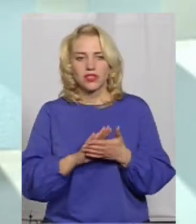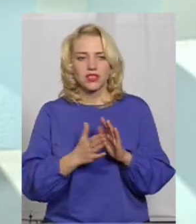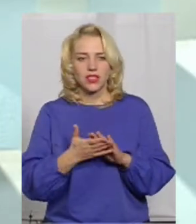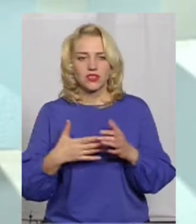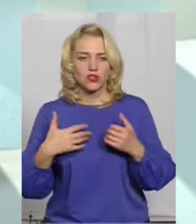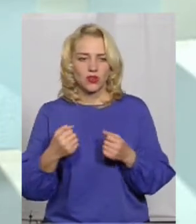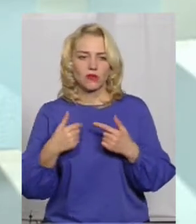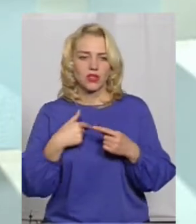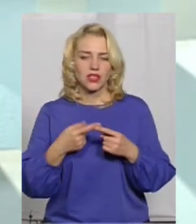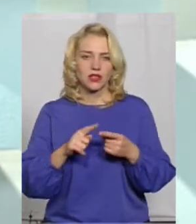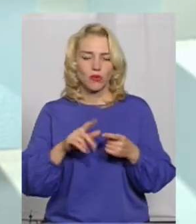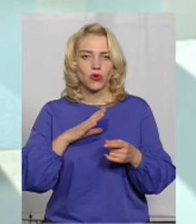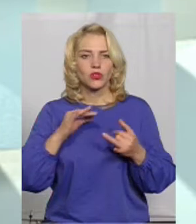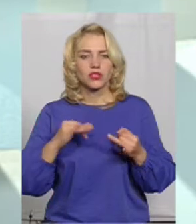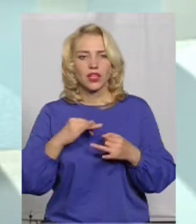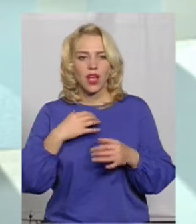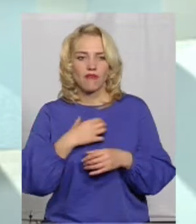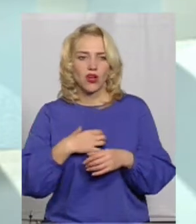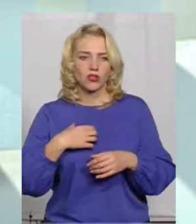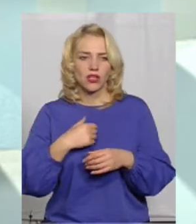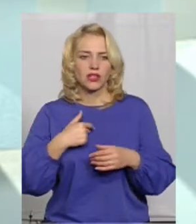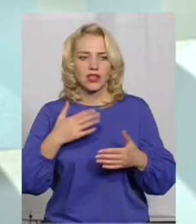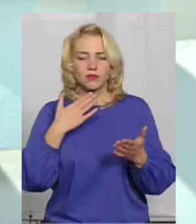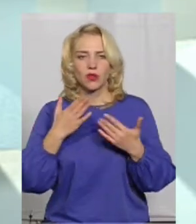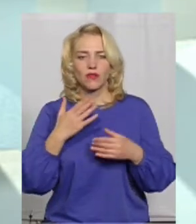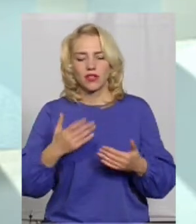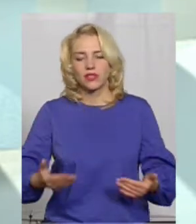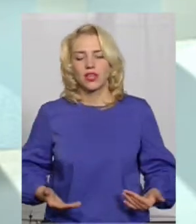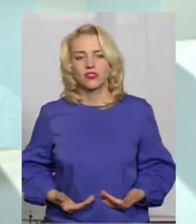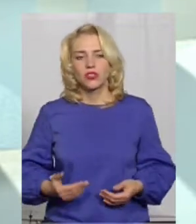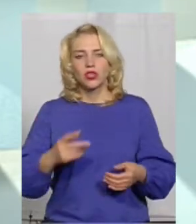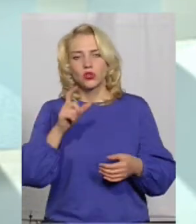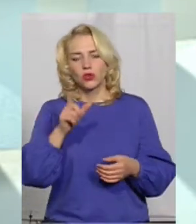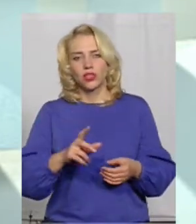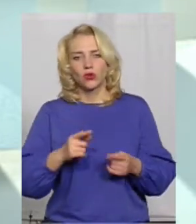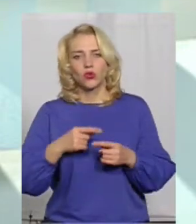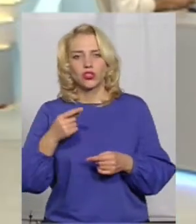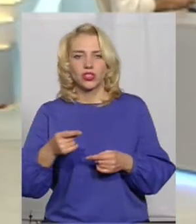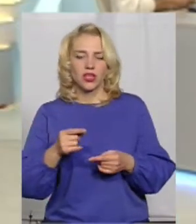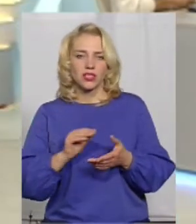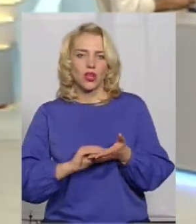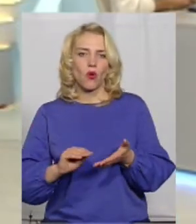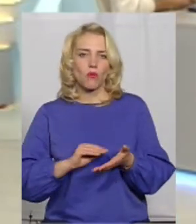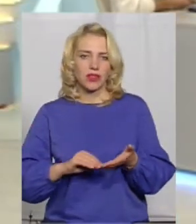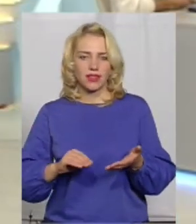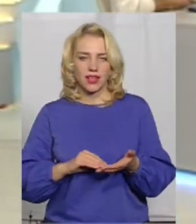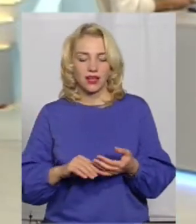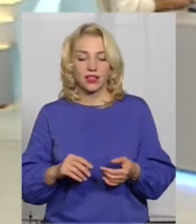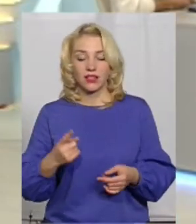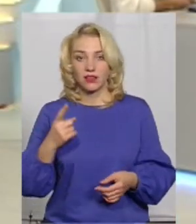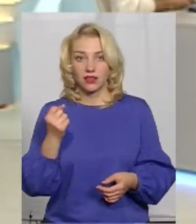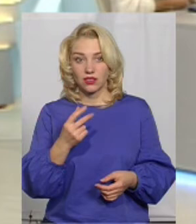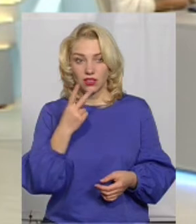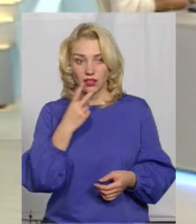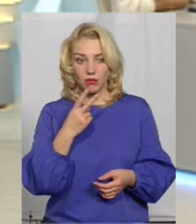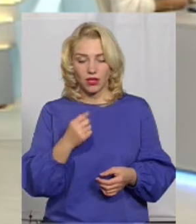от цікаво, актуально, я спілкувалася ніби наживо з людиною через коментарі. І буквально тиждень я бачу,